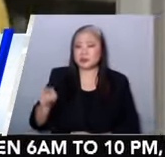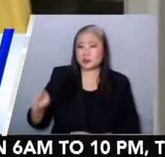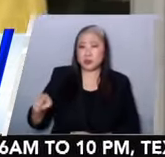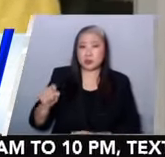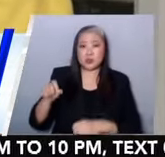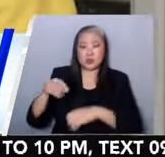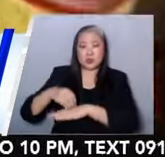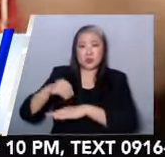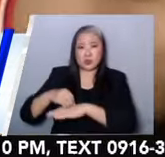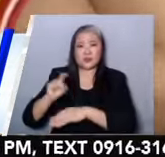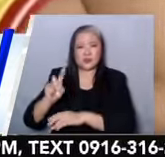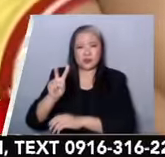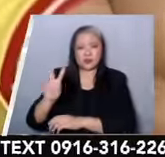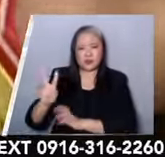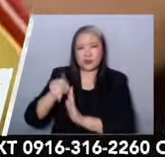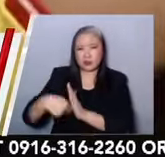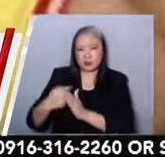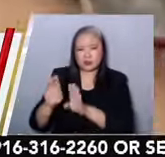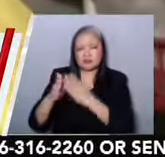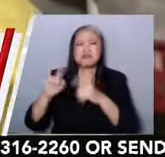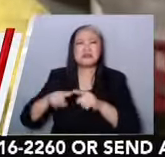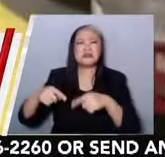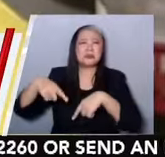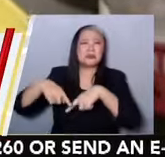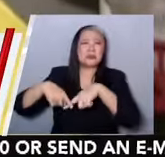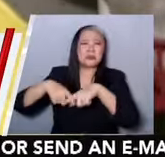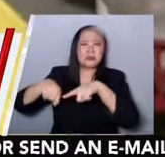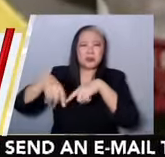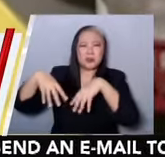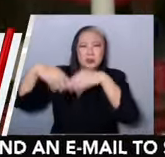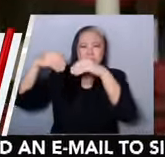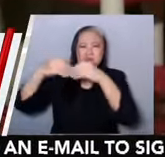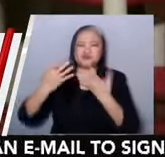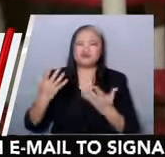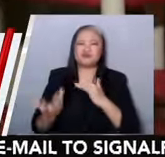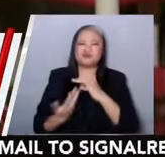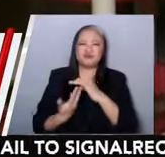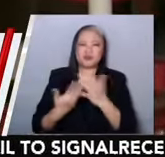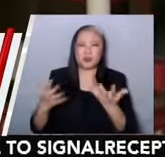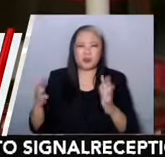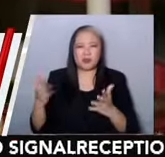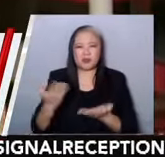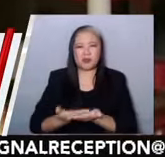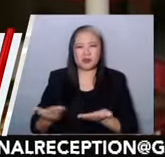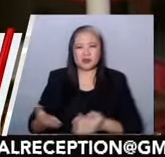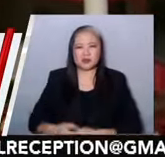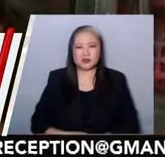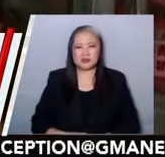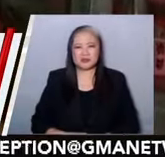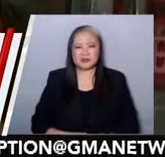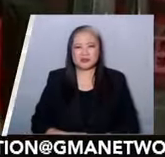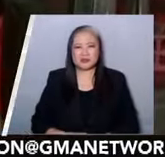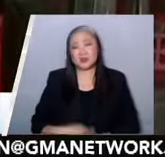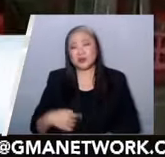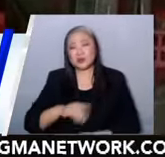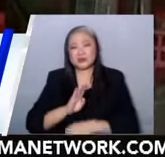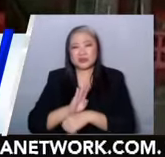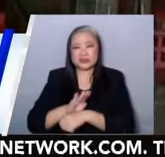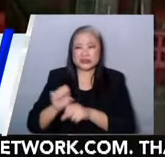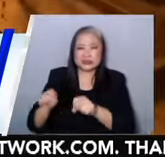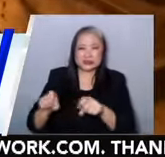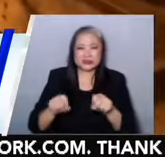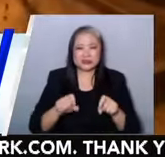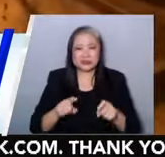ng kuryente. Tumumal po kami, halos wala na pong nabili. Itong kalakal po namin kasi razor